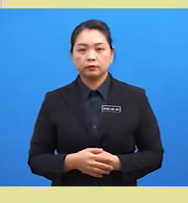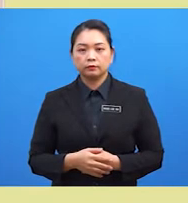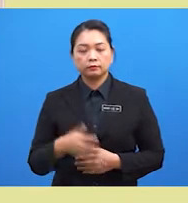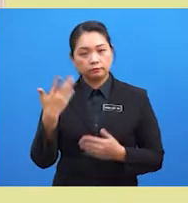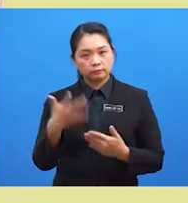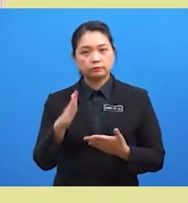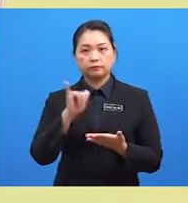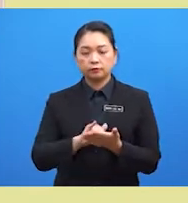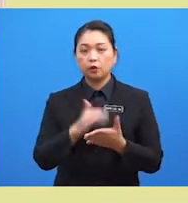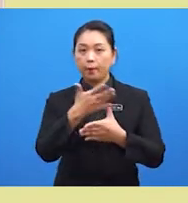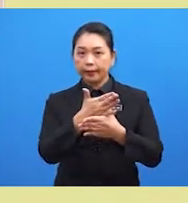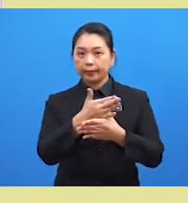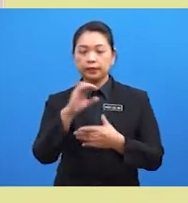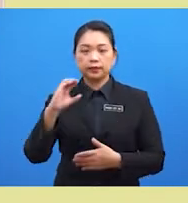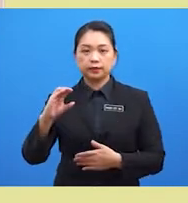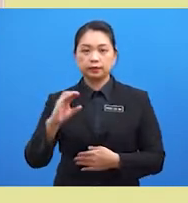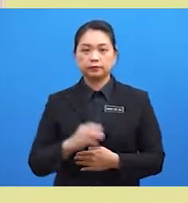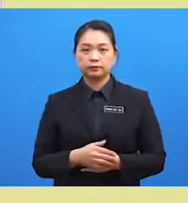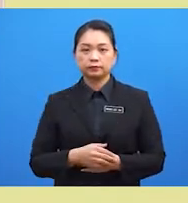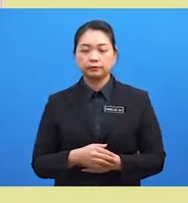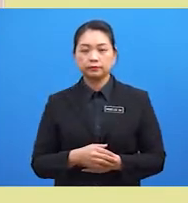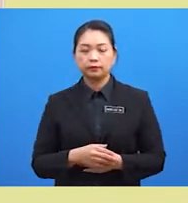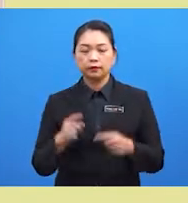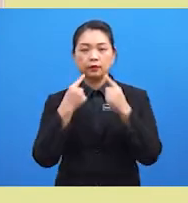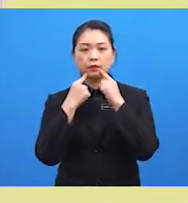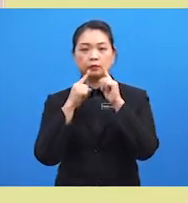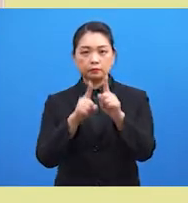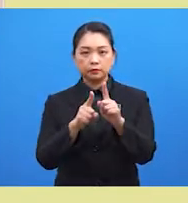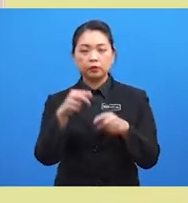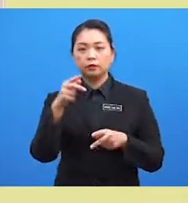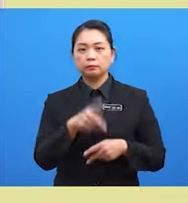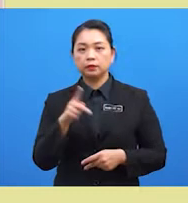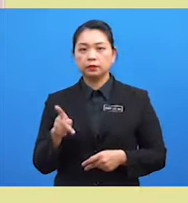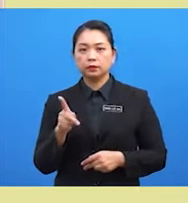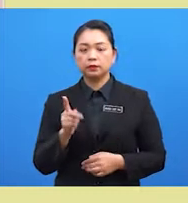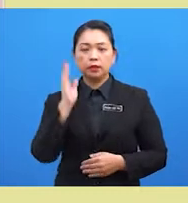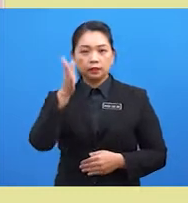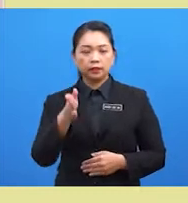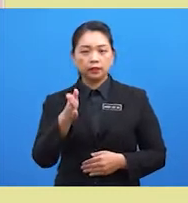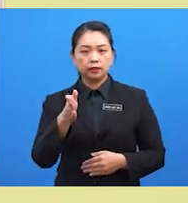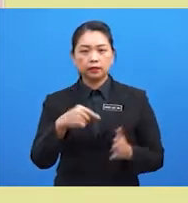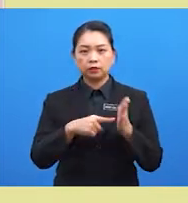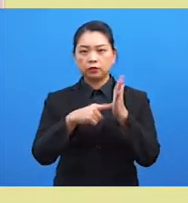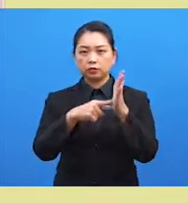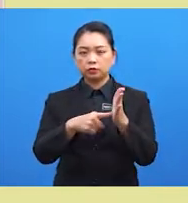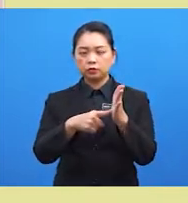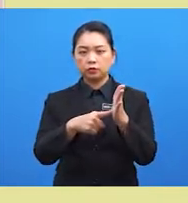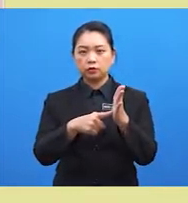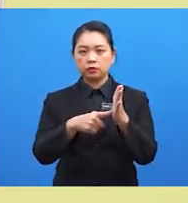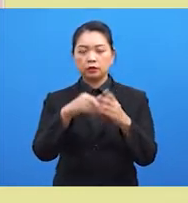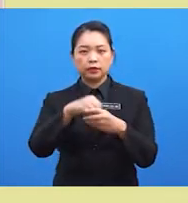Seterusnya, pada bahagian C pula, jawapan pelajar akan dinilai dari segi